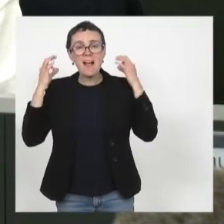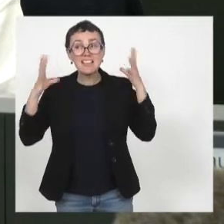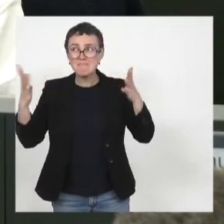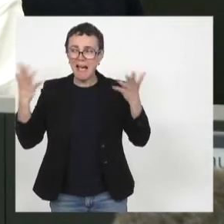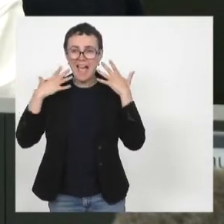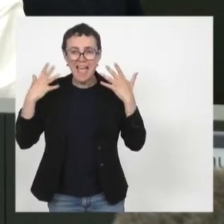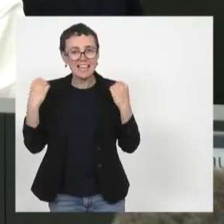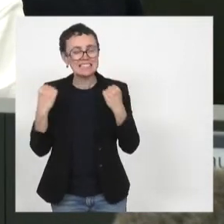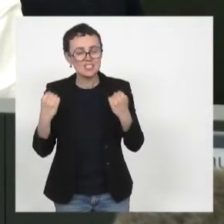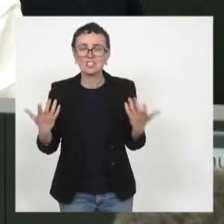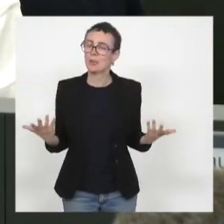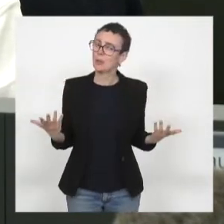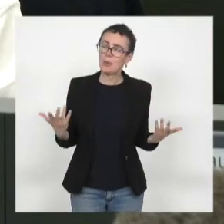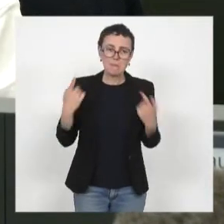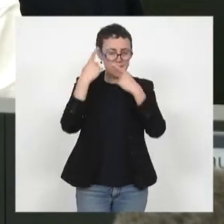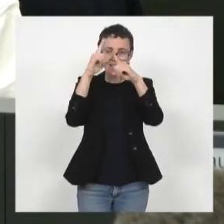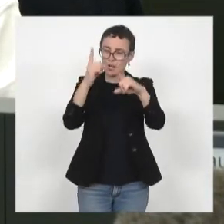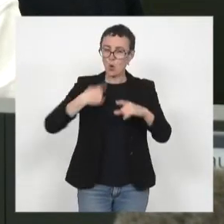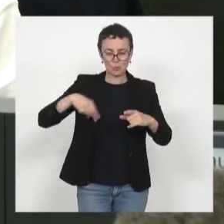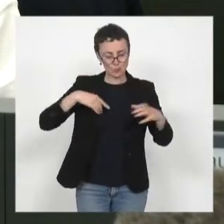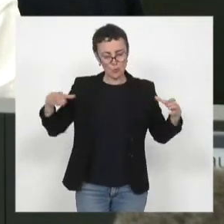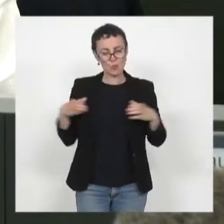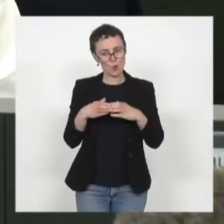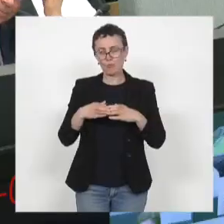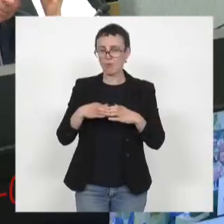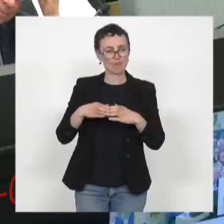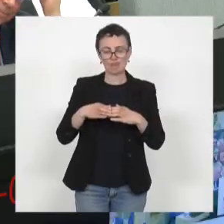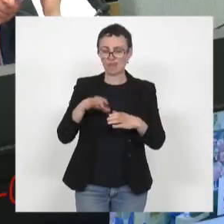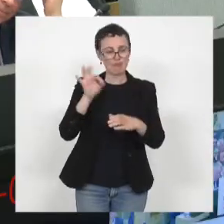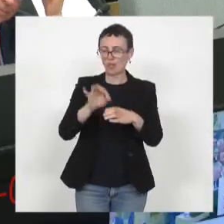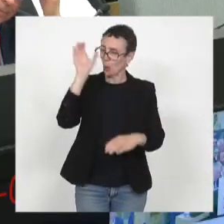particulièrement vigilants quant à la suite. Je vous remercie.